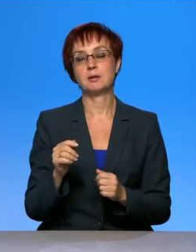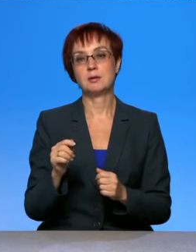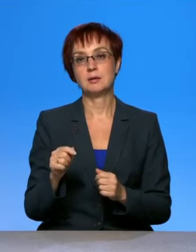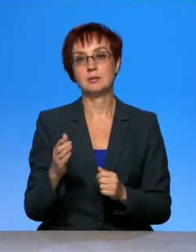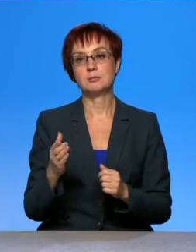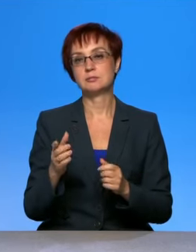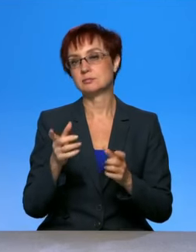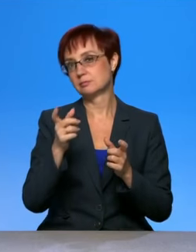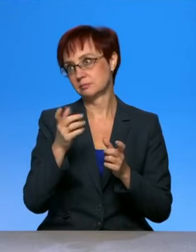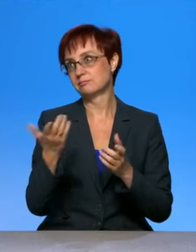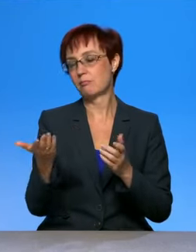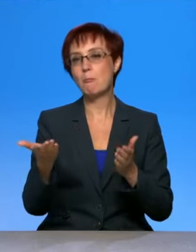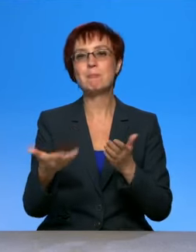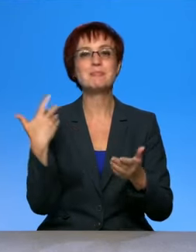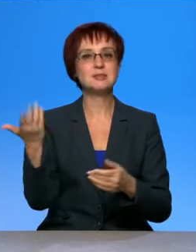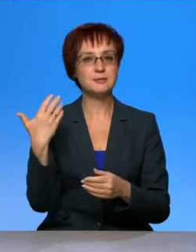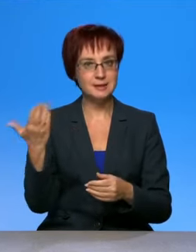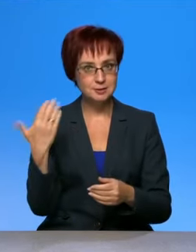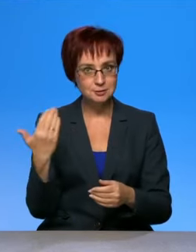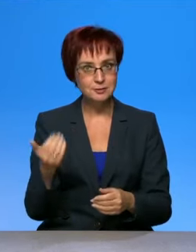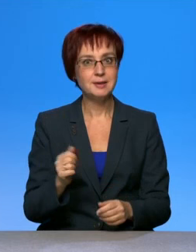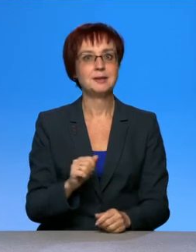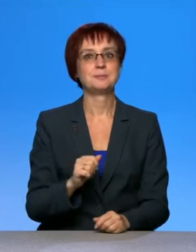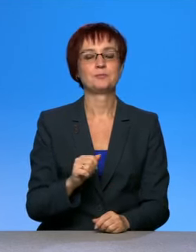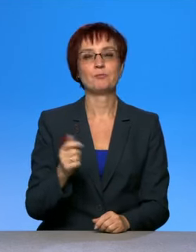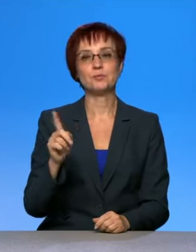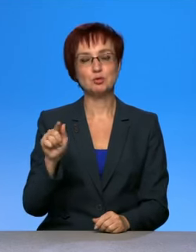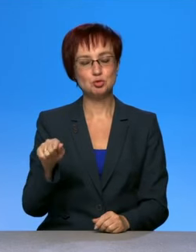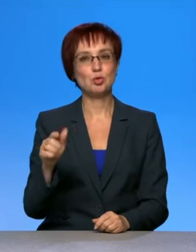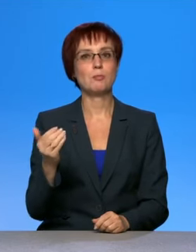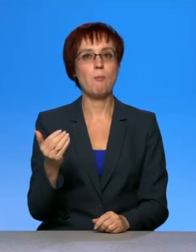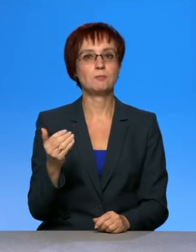сначала подумал что это его приветствует потом с огорчения понял что приветствует